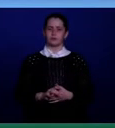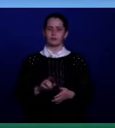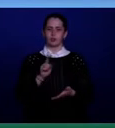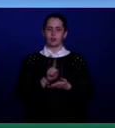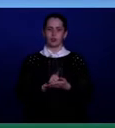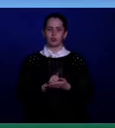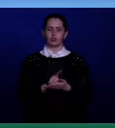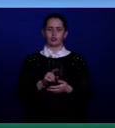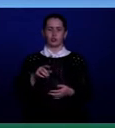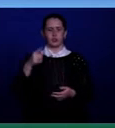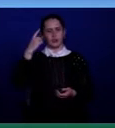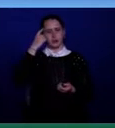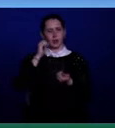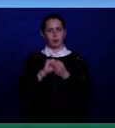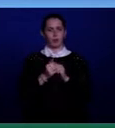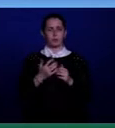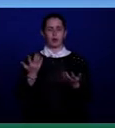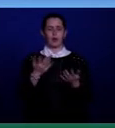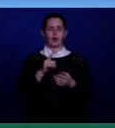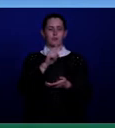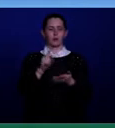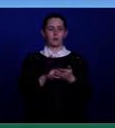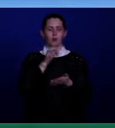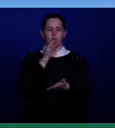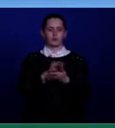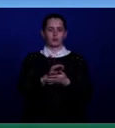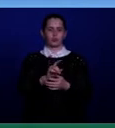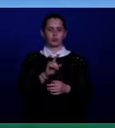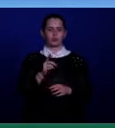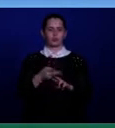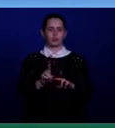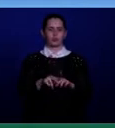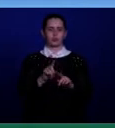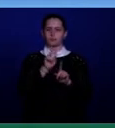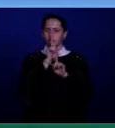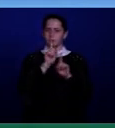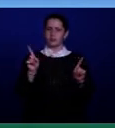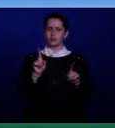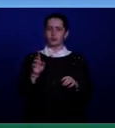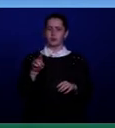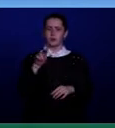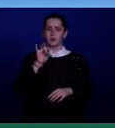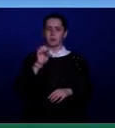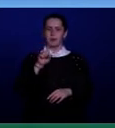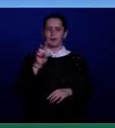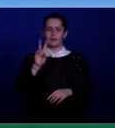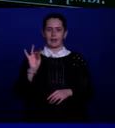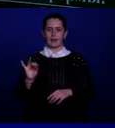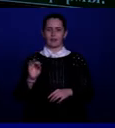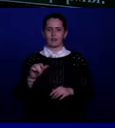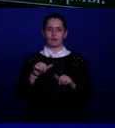должны запомнить, на какие вопросы отвечают глаголы. Запомнить отличительные признаки глаголов неопределенной